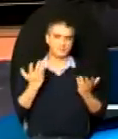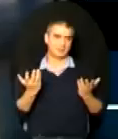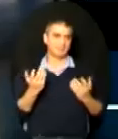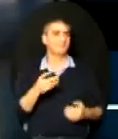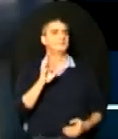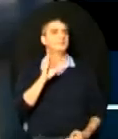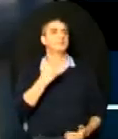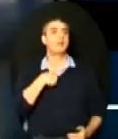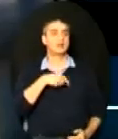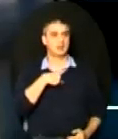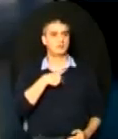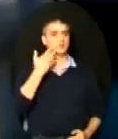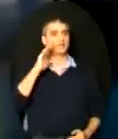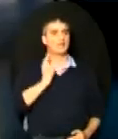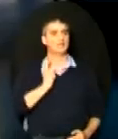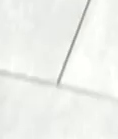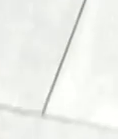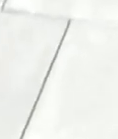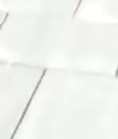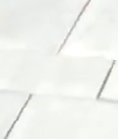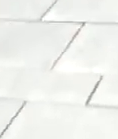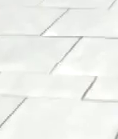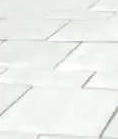לך, אנחנו לקריאה האישית.